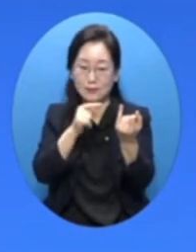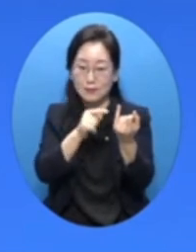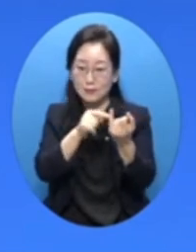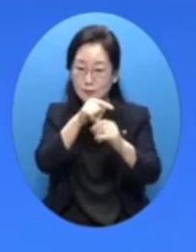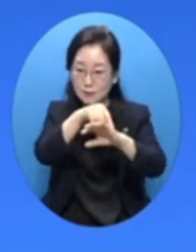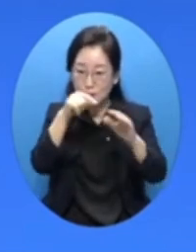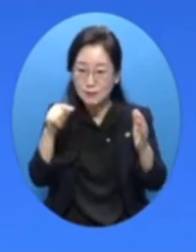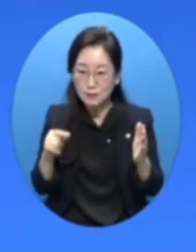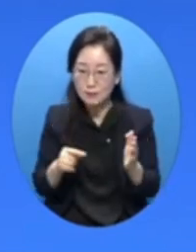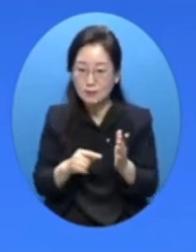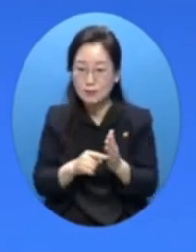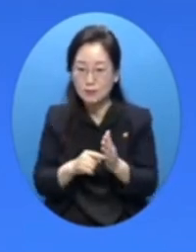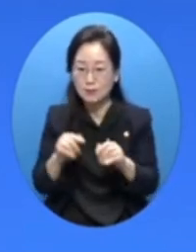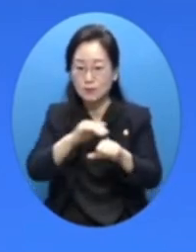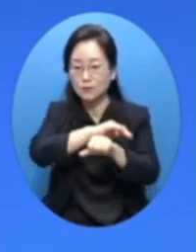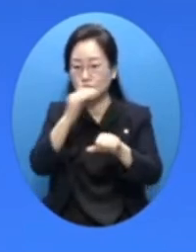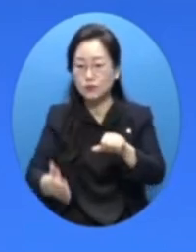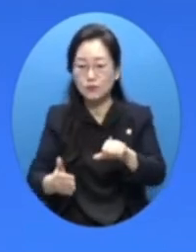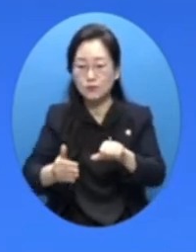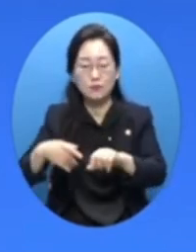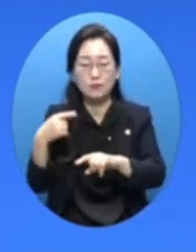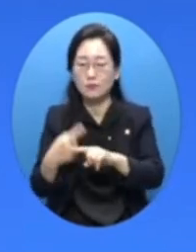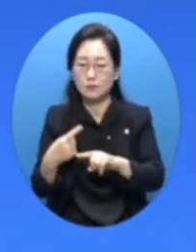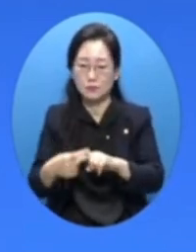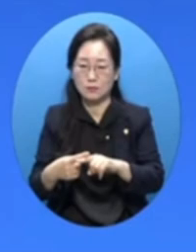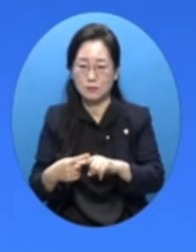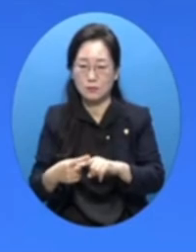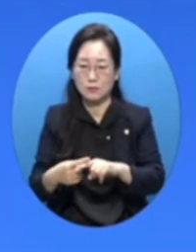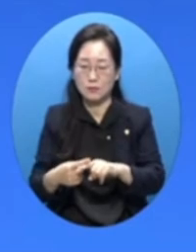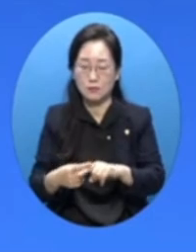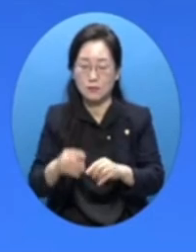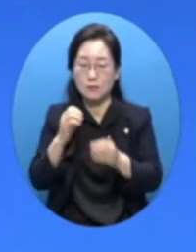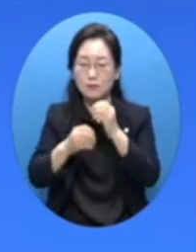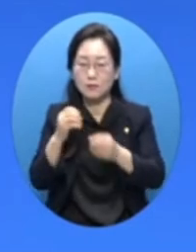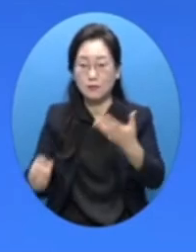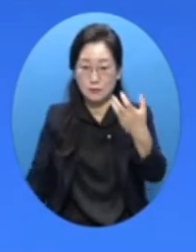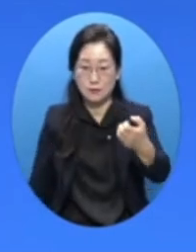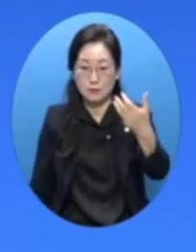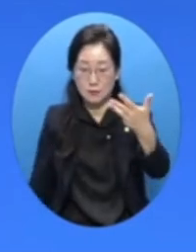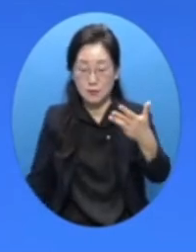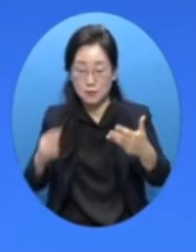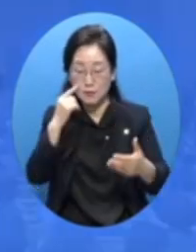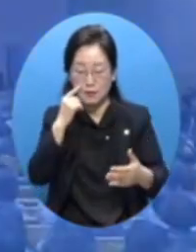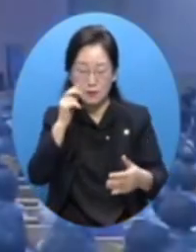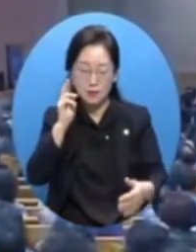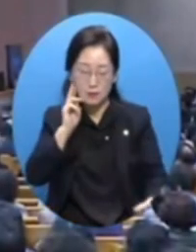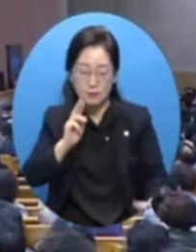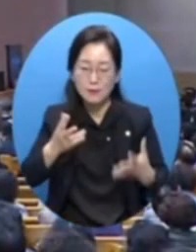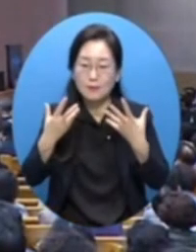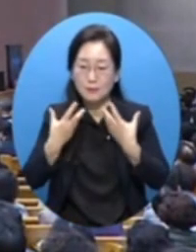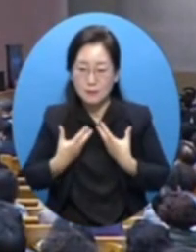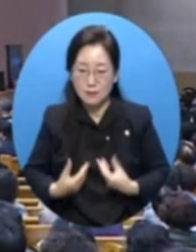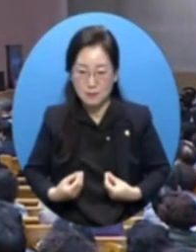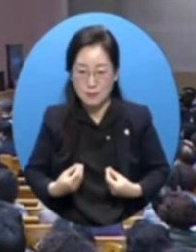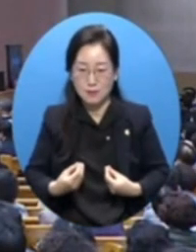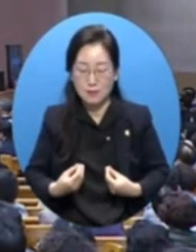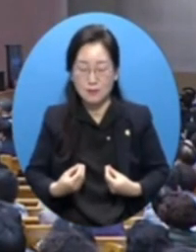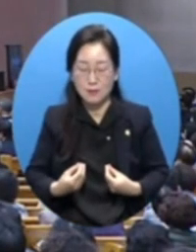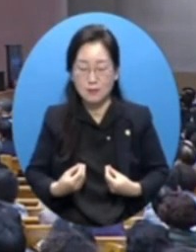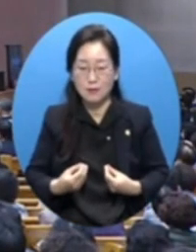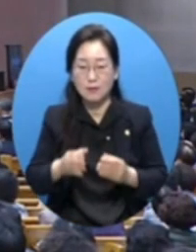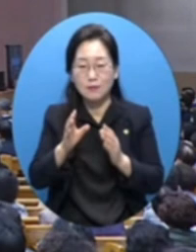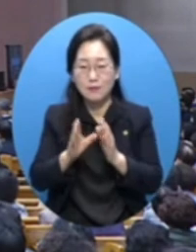마음은 무덤처럼 되어버렸습니다. 시편 88편을 보면 극한 절망에 처한 시편 기자가 이와